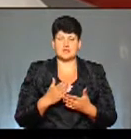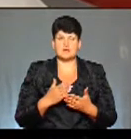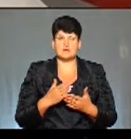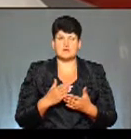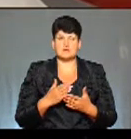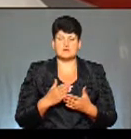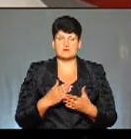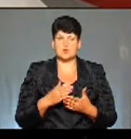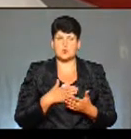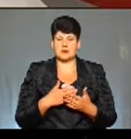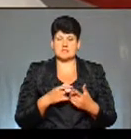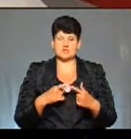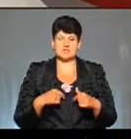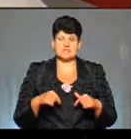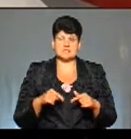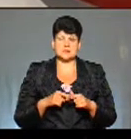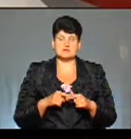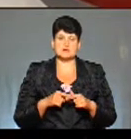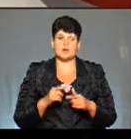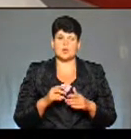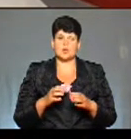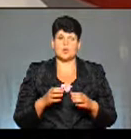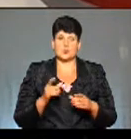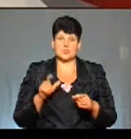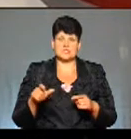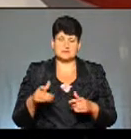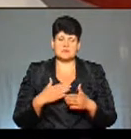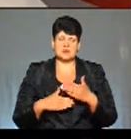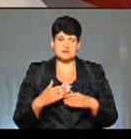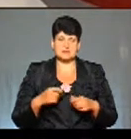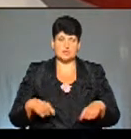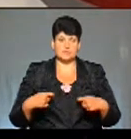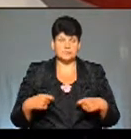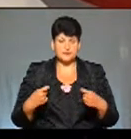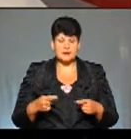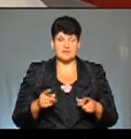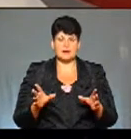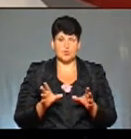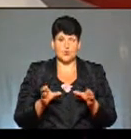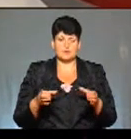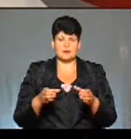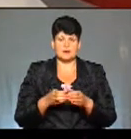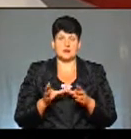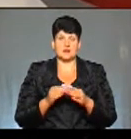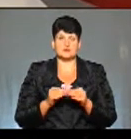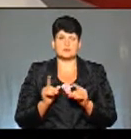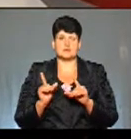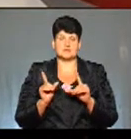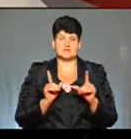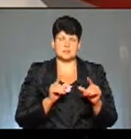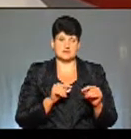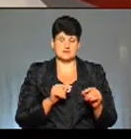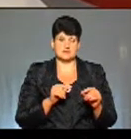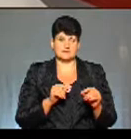осіб з інвалідністю опорно-рухового апарату, які об'єдналися, які разом їздять до отця